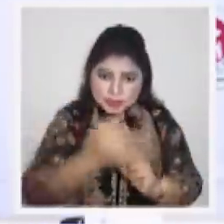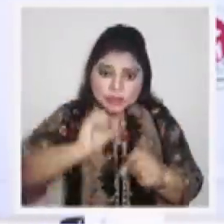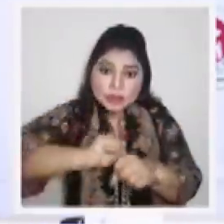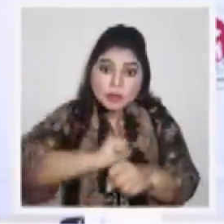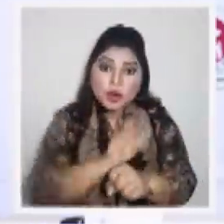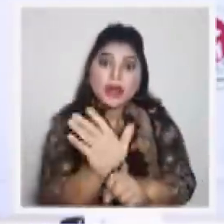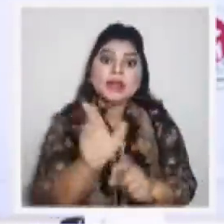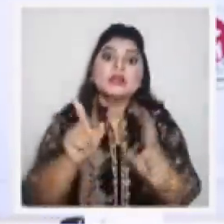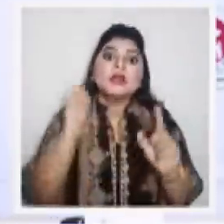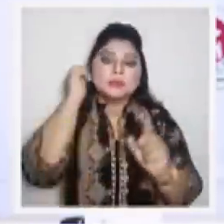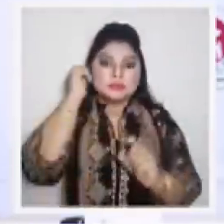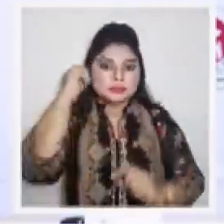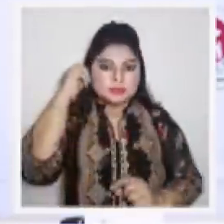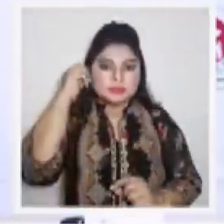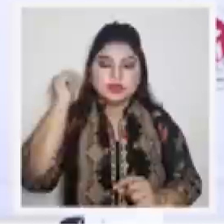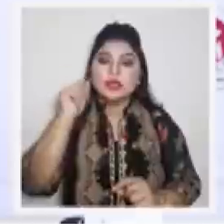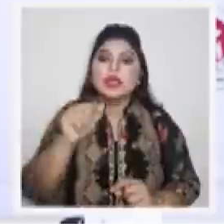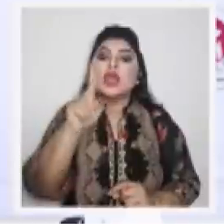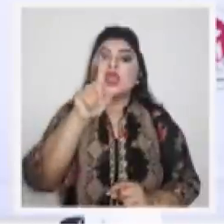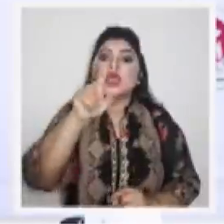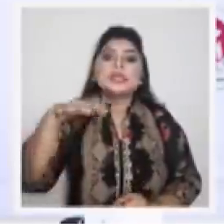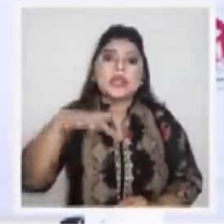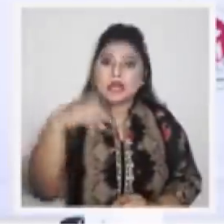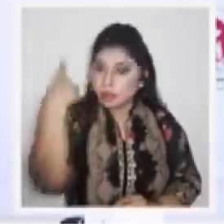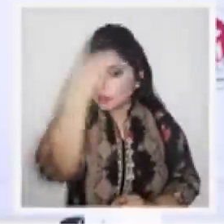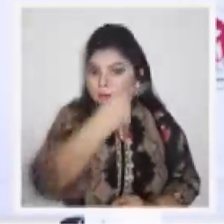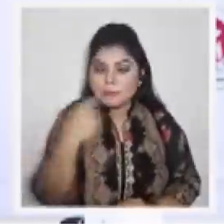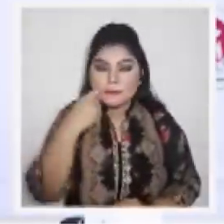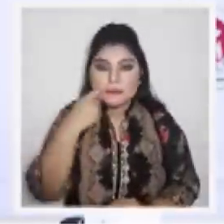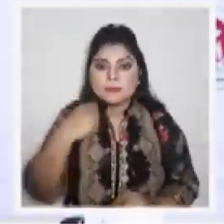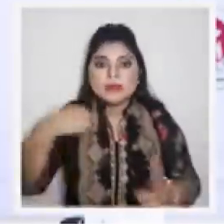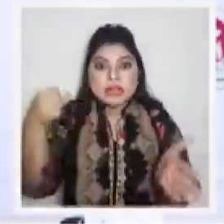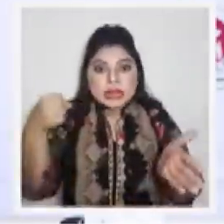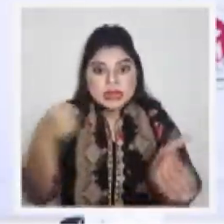মধ্যে। তারপরের বিভাগ রাজশাহী। রাজশাহী বিভাগে অ্যাটাক রেট হলো